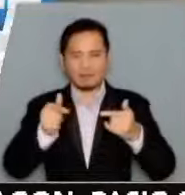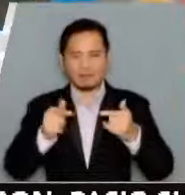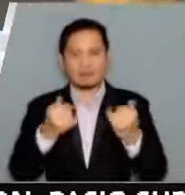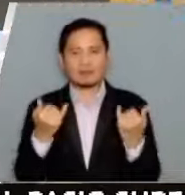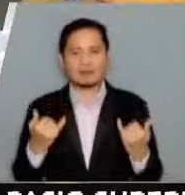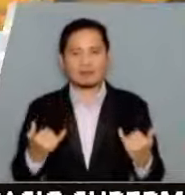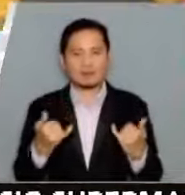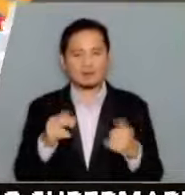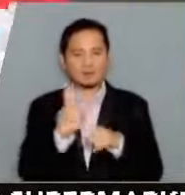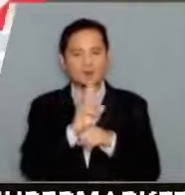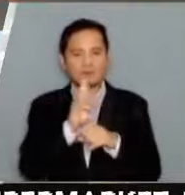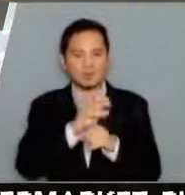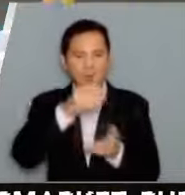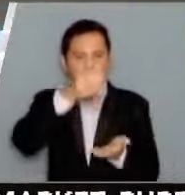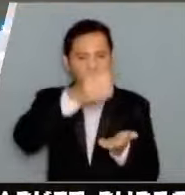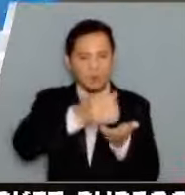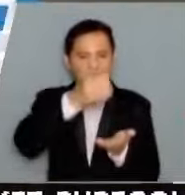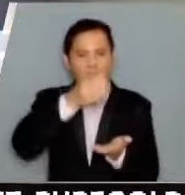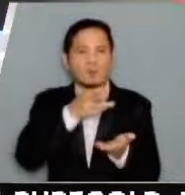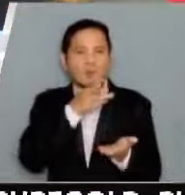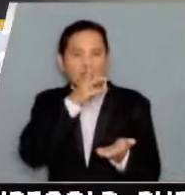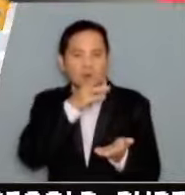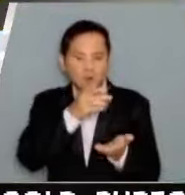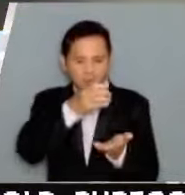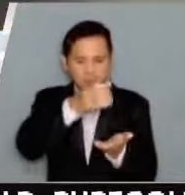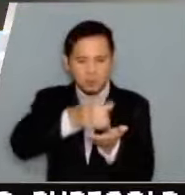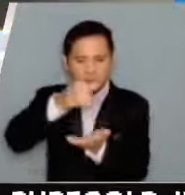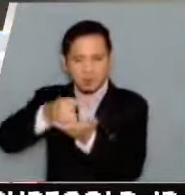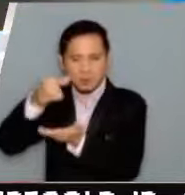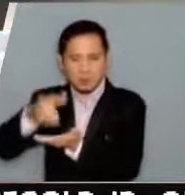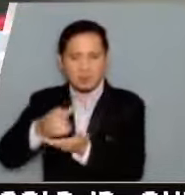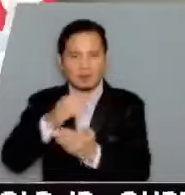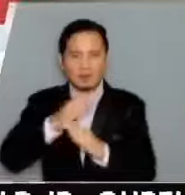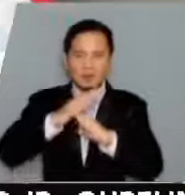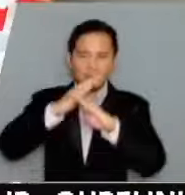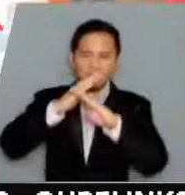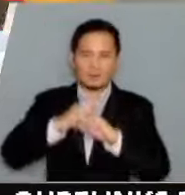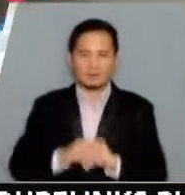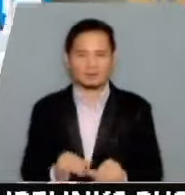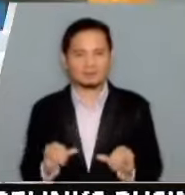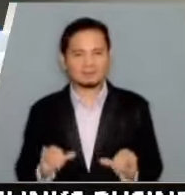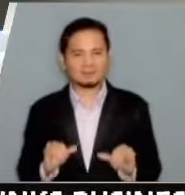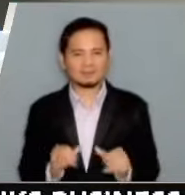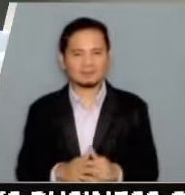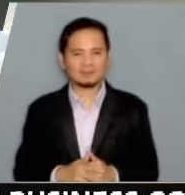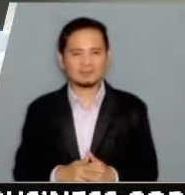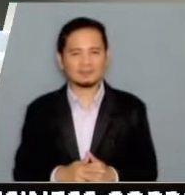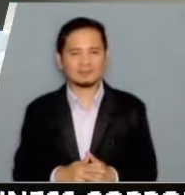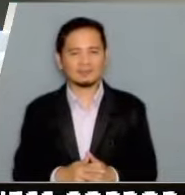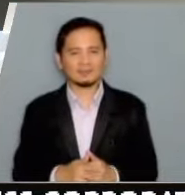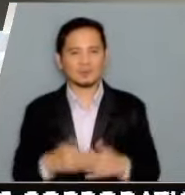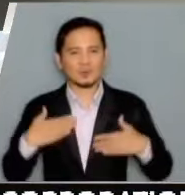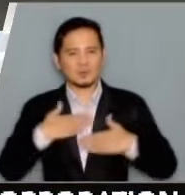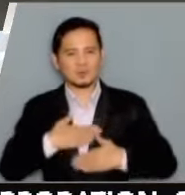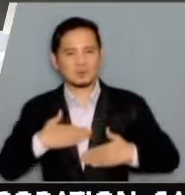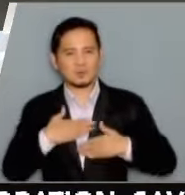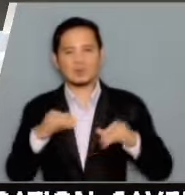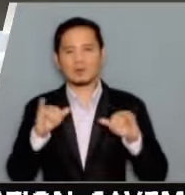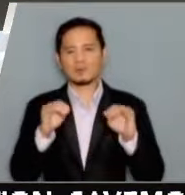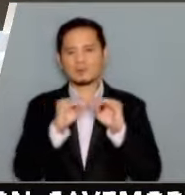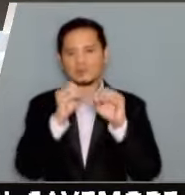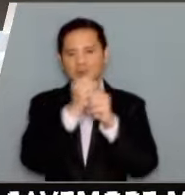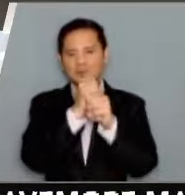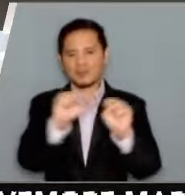mga nakatusok na bahagi ng gate. O ayun. Ayun naman pala. Eh, kaya naman ngayon, hindi lang mas enjoy, mas safe na rin ang kanilang